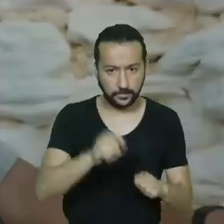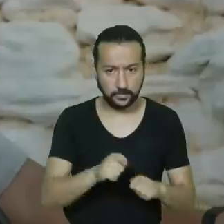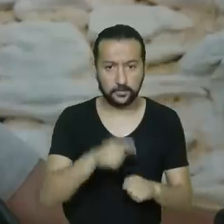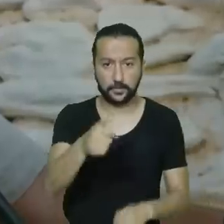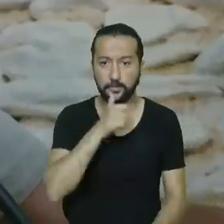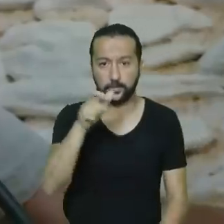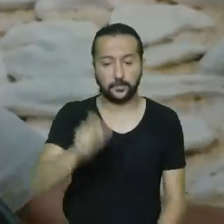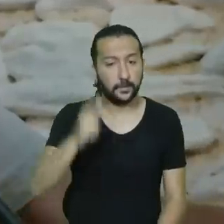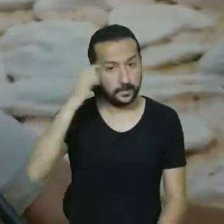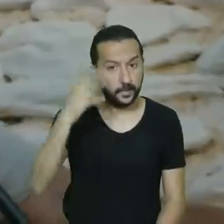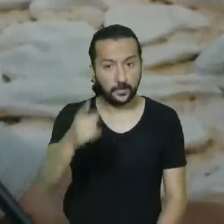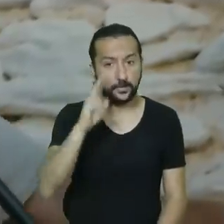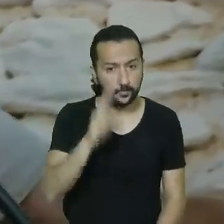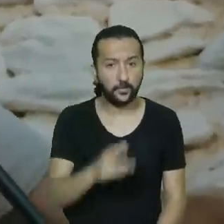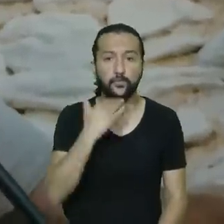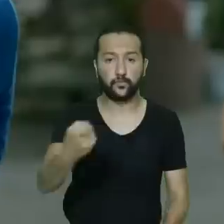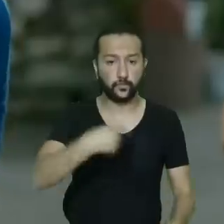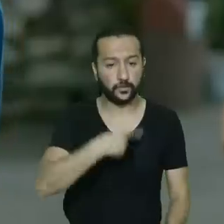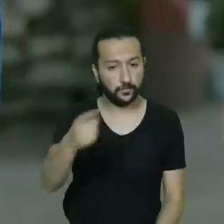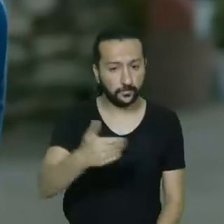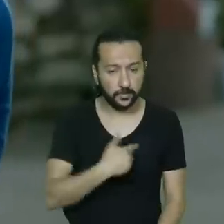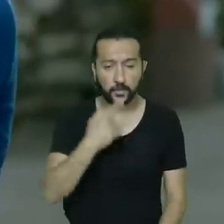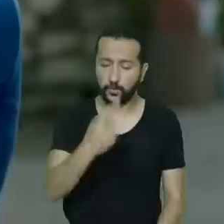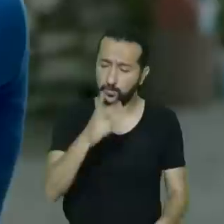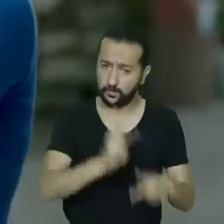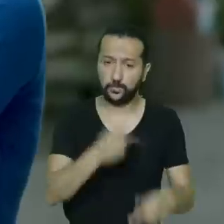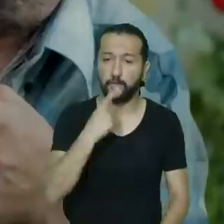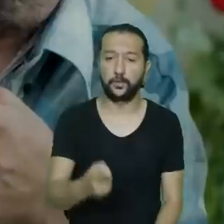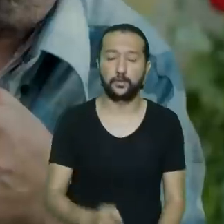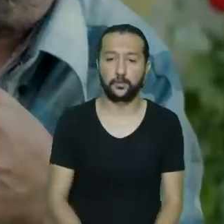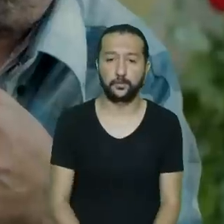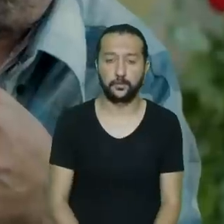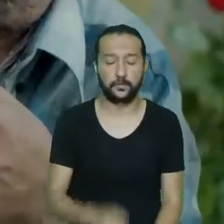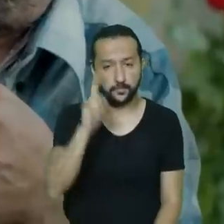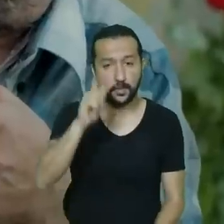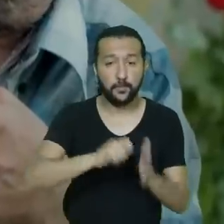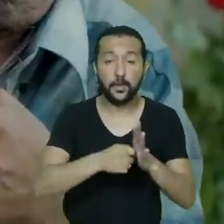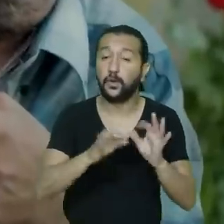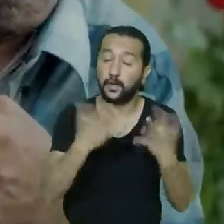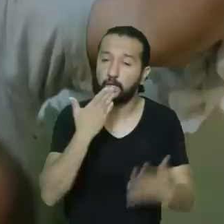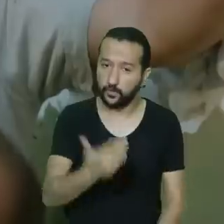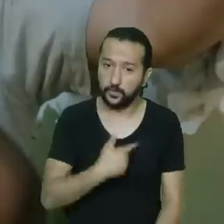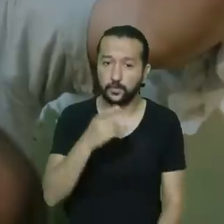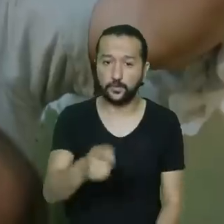işlem? Adamın kafa yerini değil diyorum. Allah vuracak bana. Parolayı söyleyiverin bana. Parolayı söyleyin, parola ne?